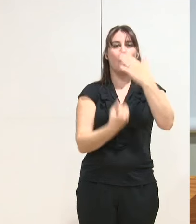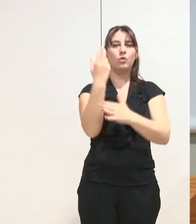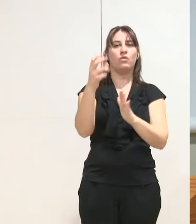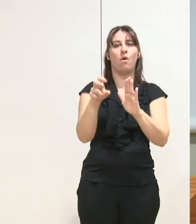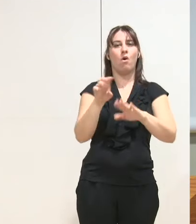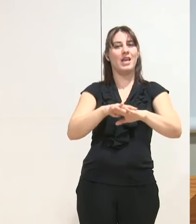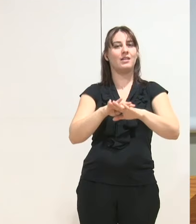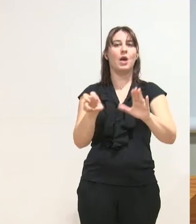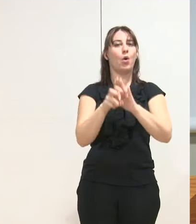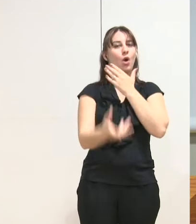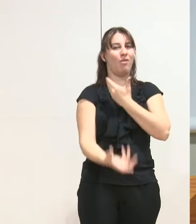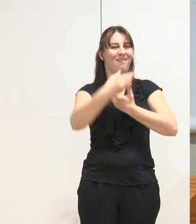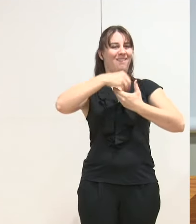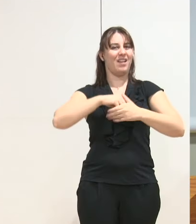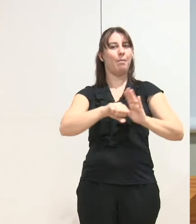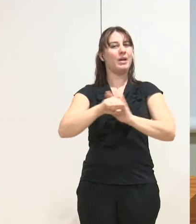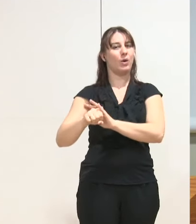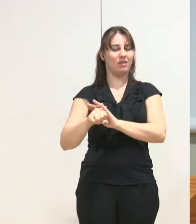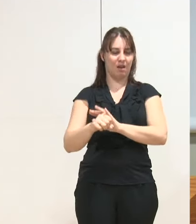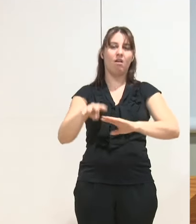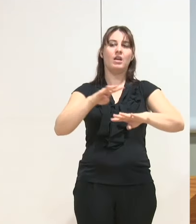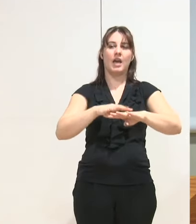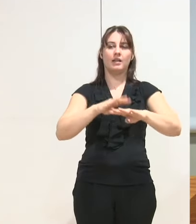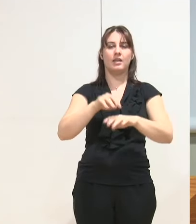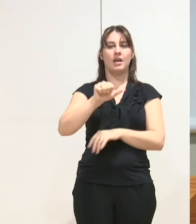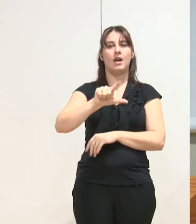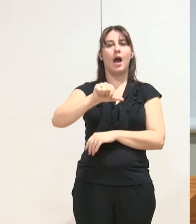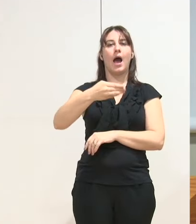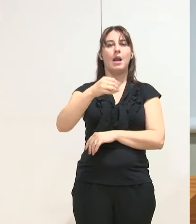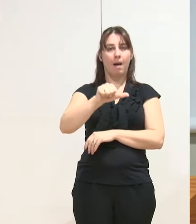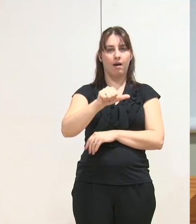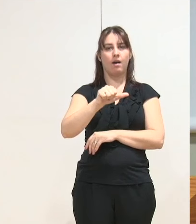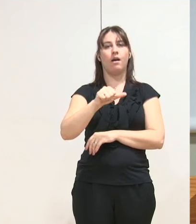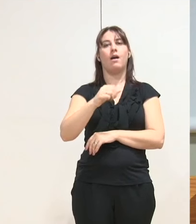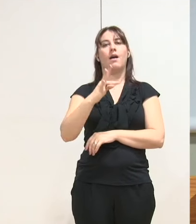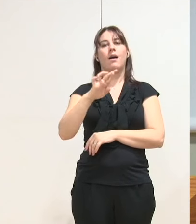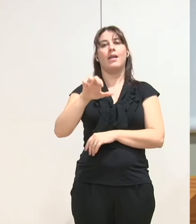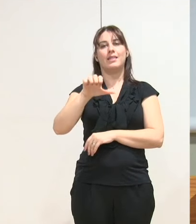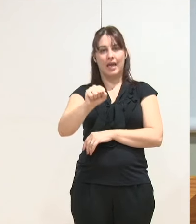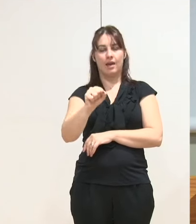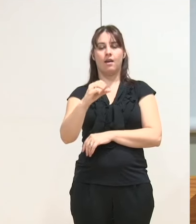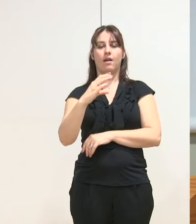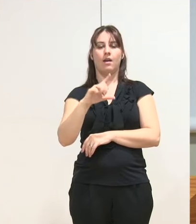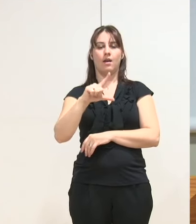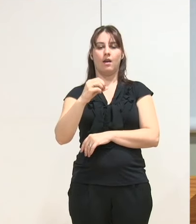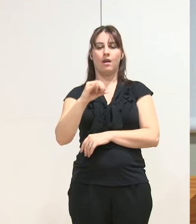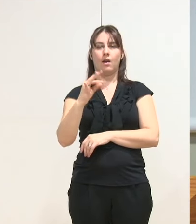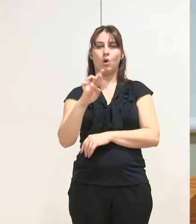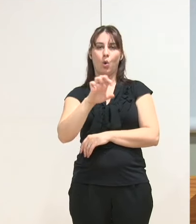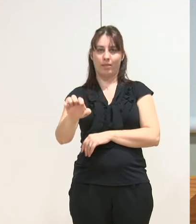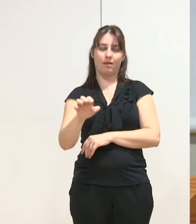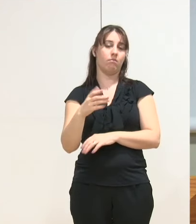entrant dans cette géographie prioritaire le quartier almatrecloîre cela montre je crois l'intérêt